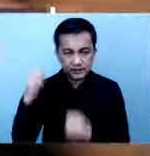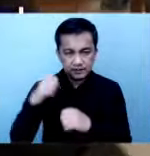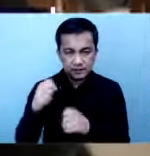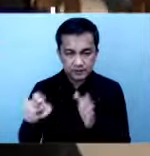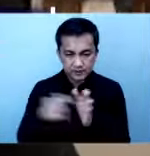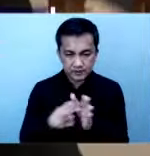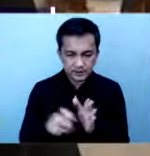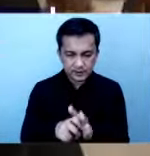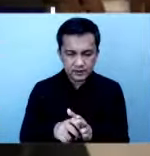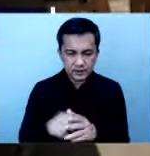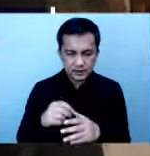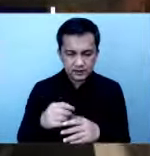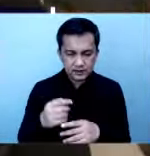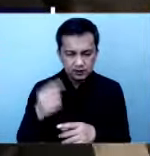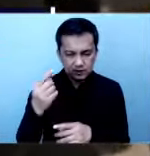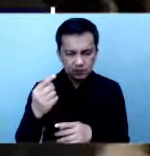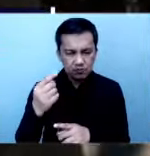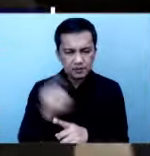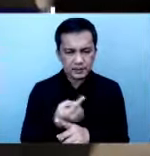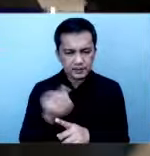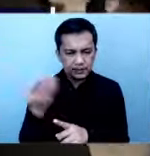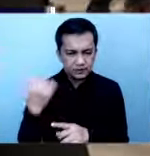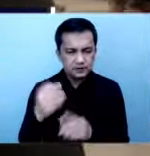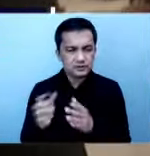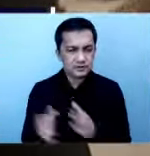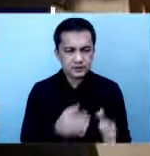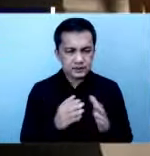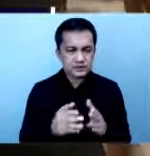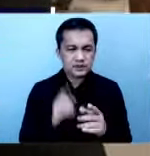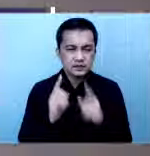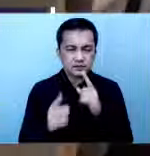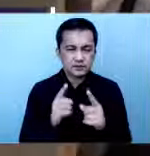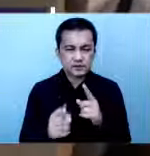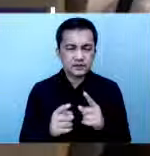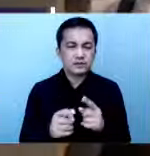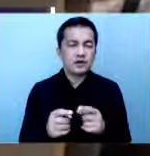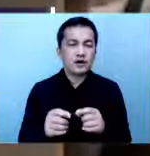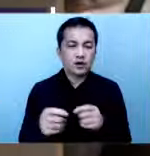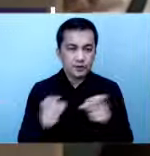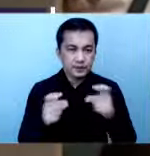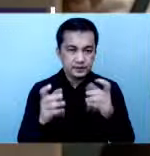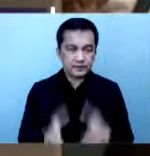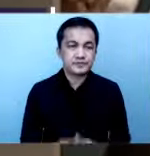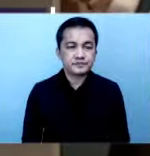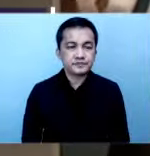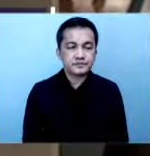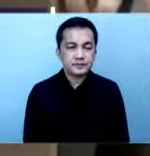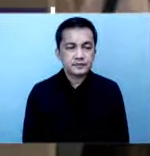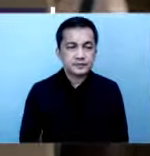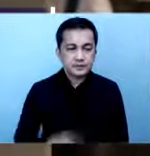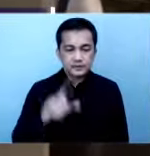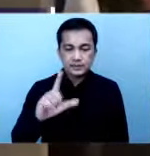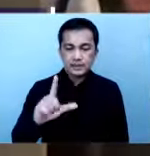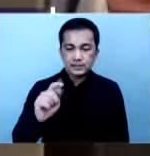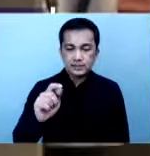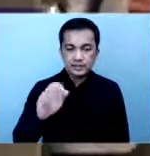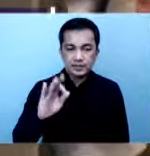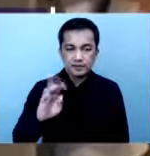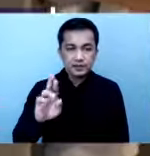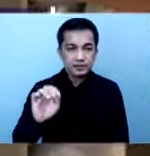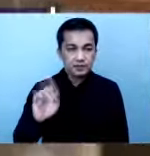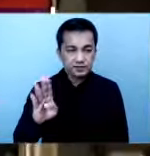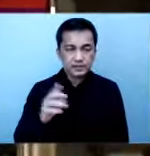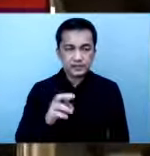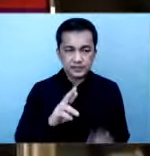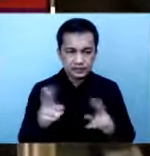early as a month ago, hinanda na natin yan. Kinausap na natin yung mga transport operators natin. Tiniyak naman ng LTFRB na handa na sila sa dagsa ng